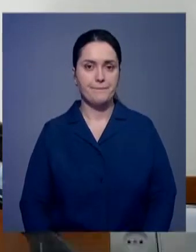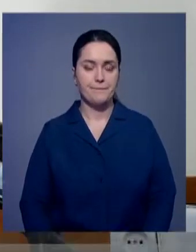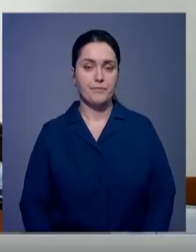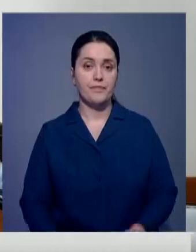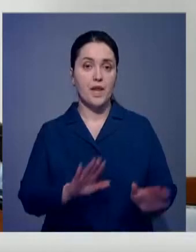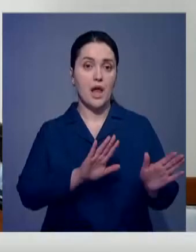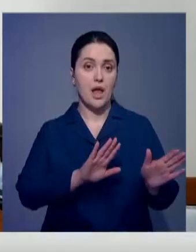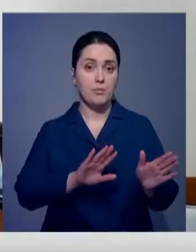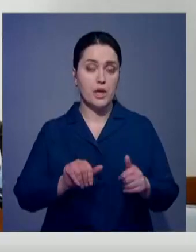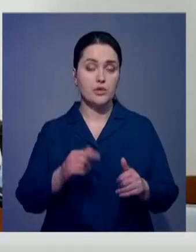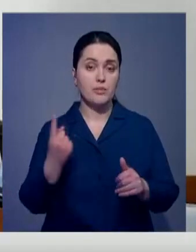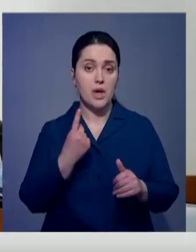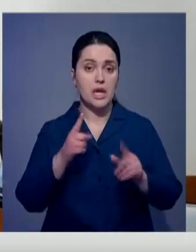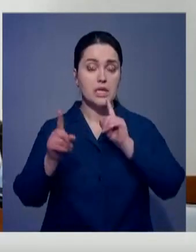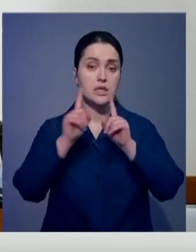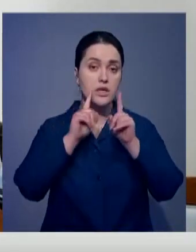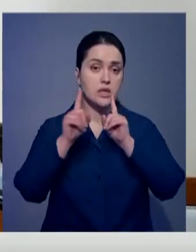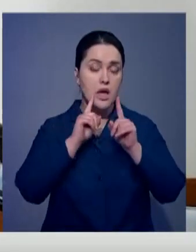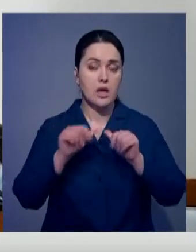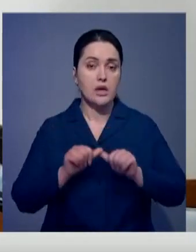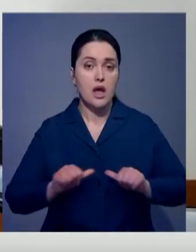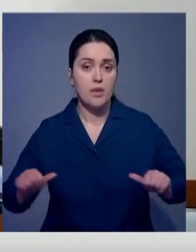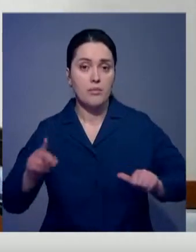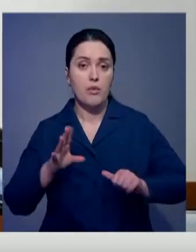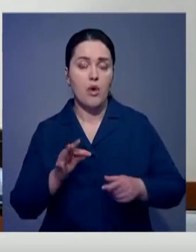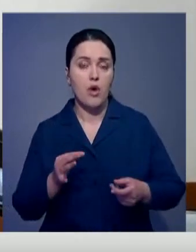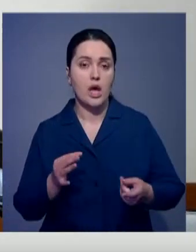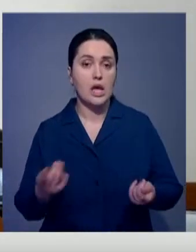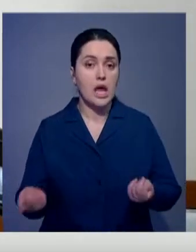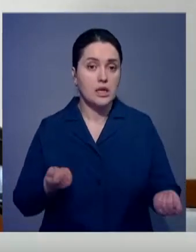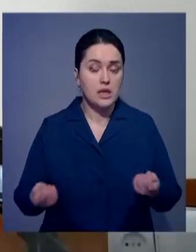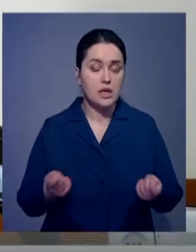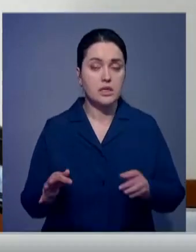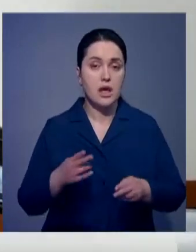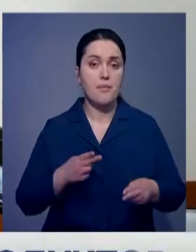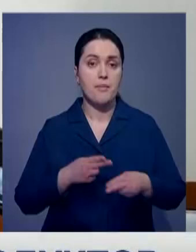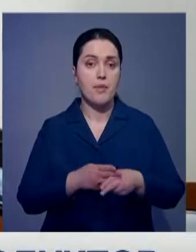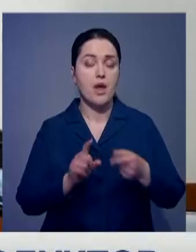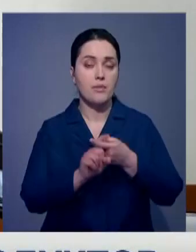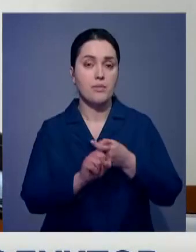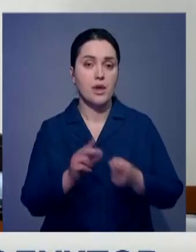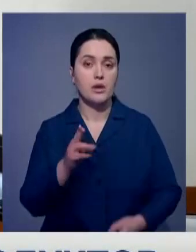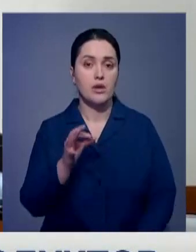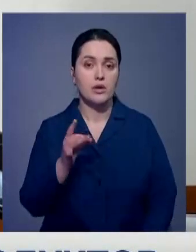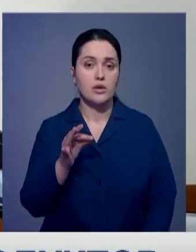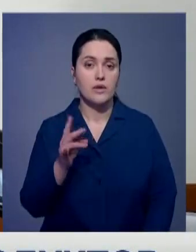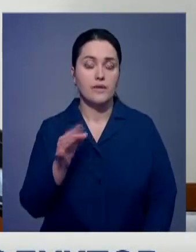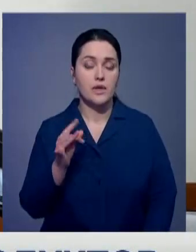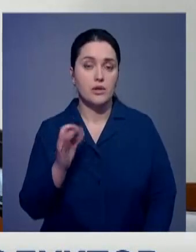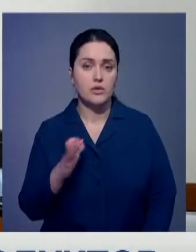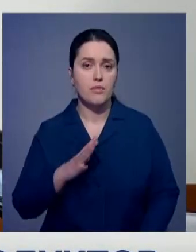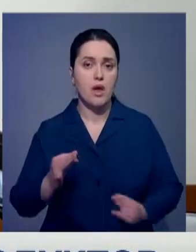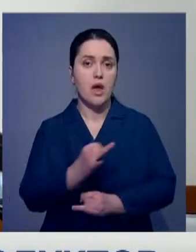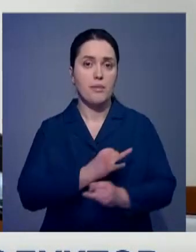Прошло первое заседание Межведомственной комиссии по координации действий по предотвращению распространения коронавируса. Обсуждался